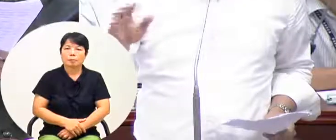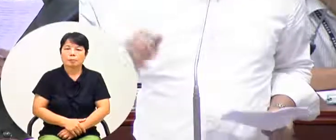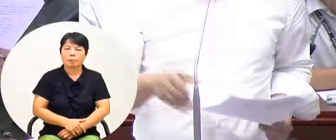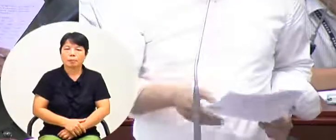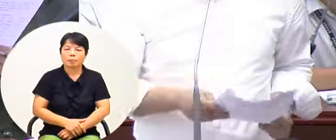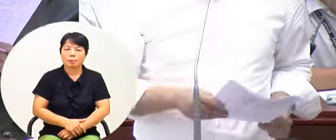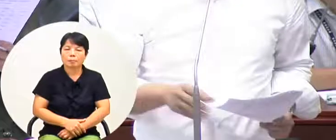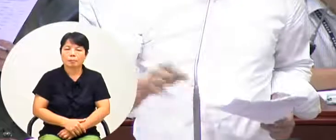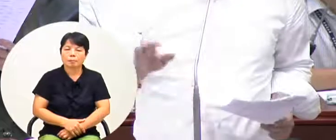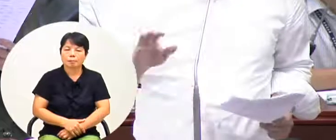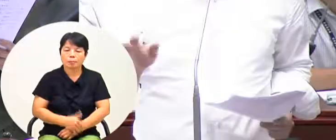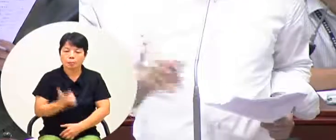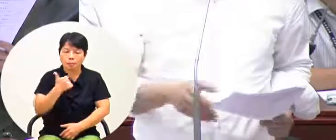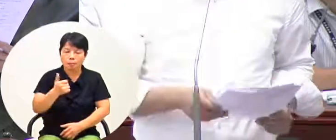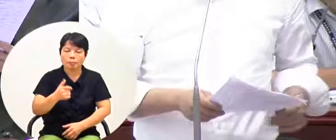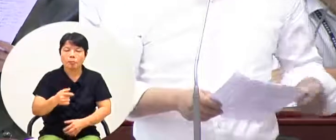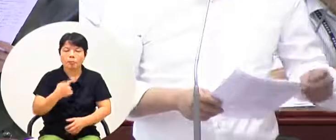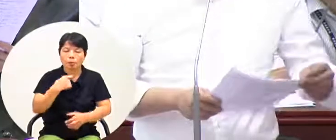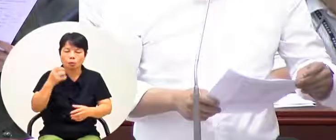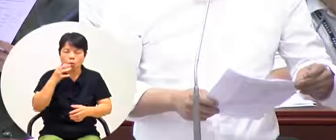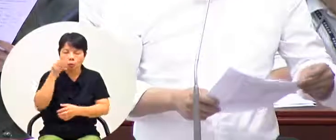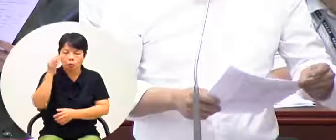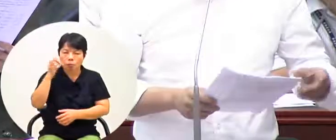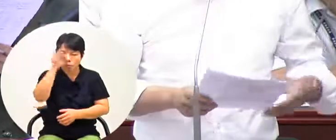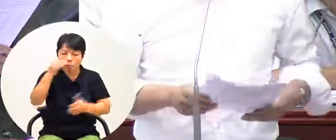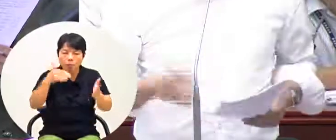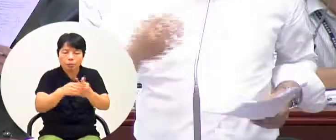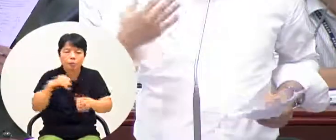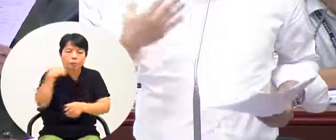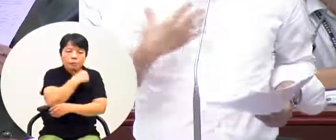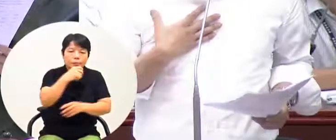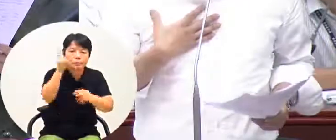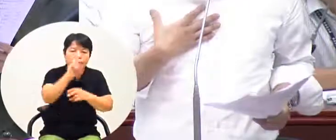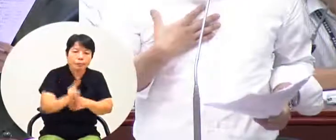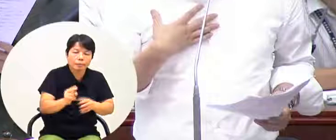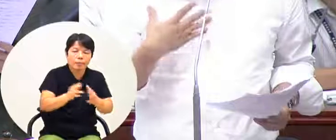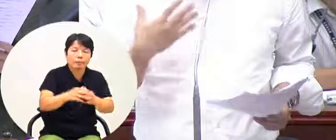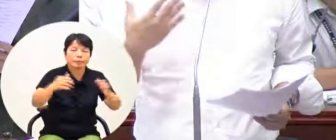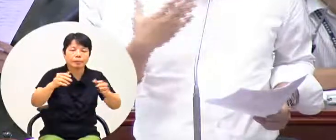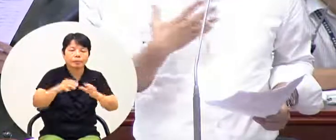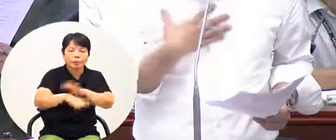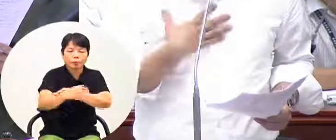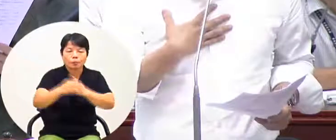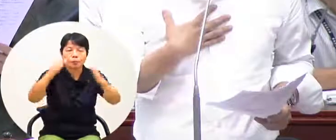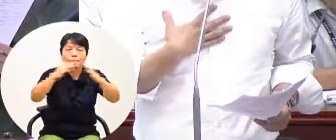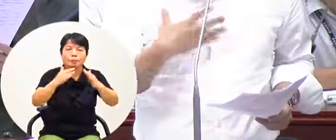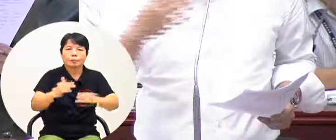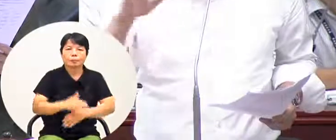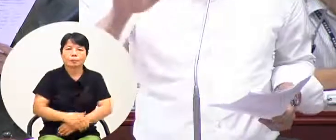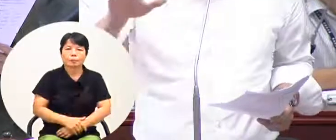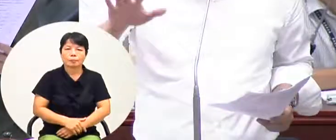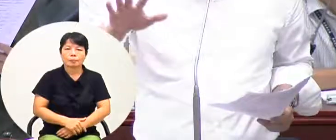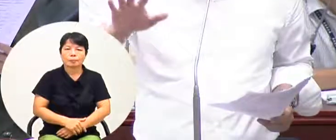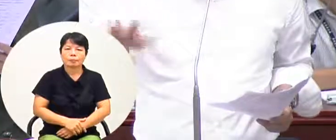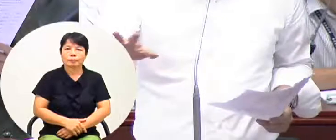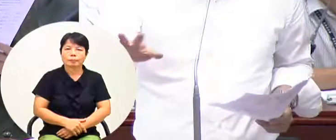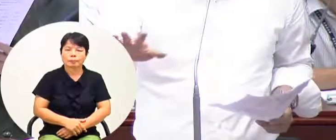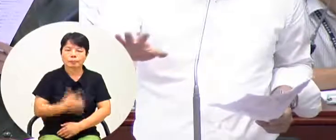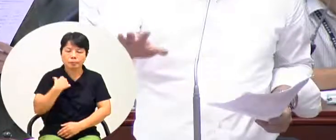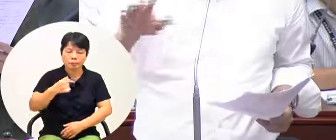们去找到台电，它有一批闲置的房舍，那我们等于 是 由市府， 可是那个时候我记得 我们是跟市府出面跟台电